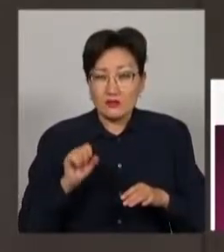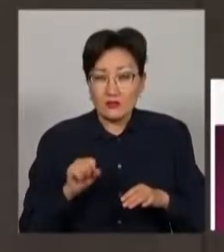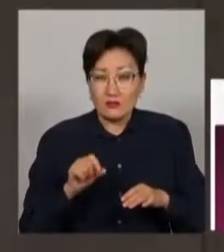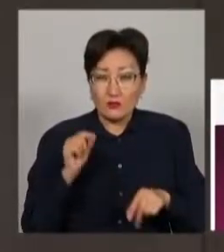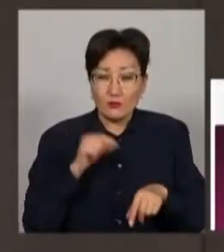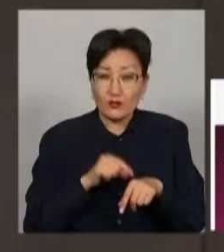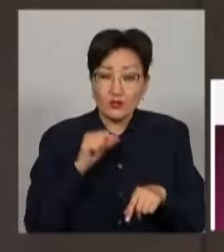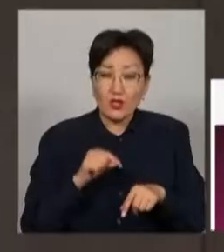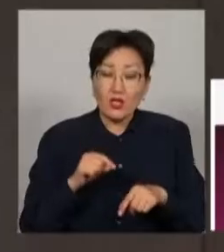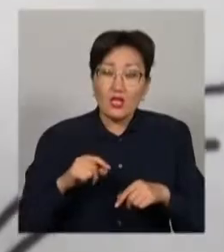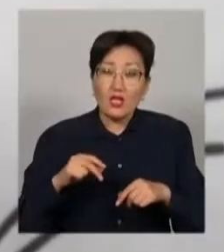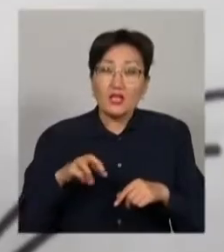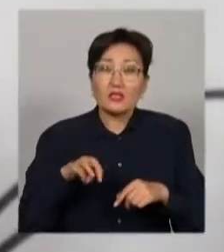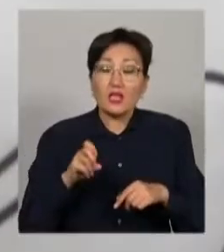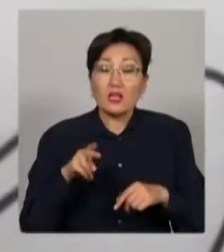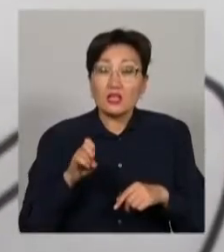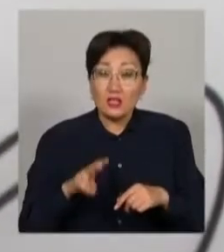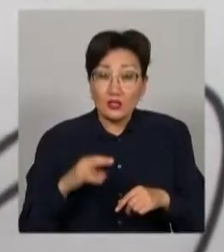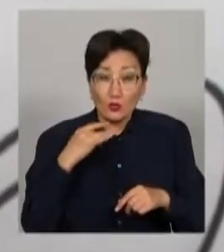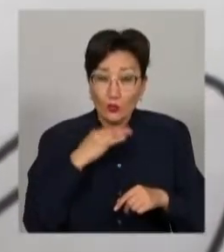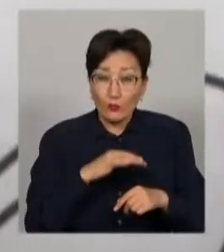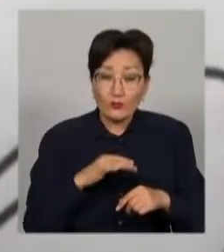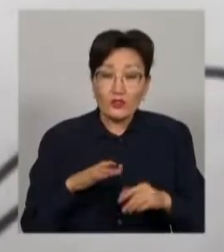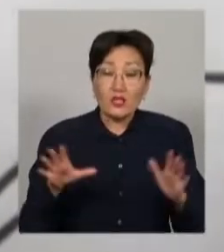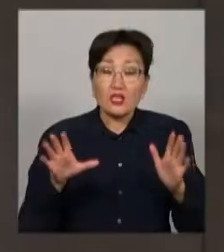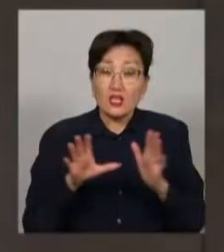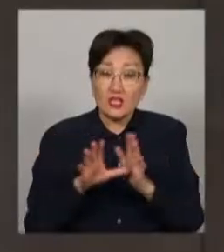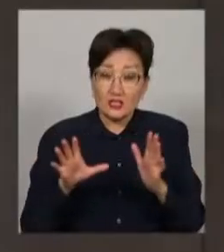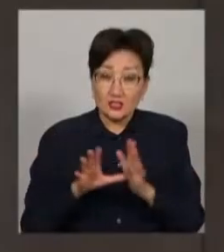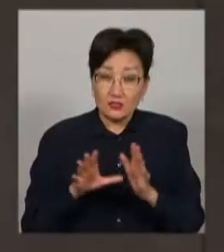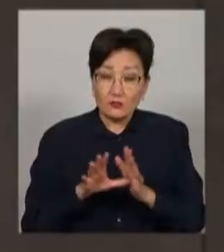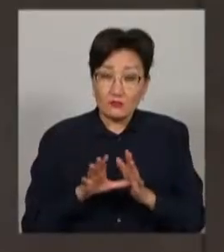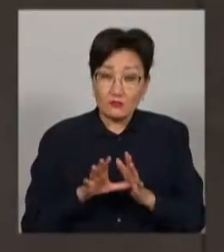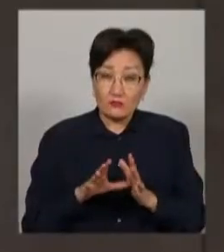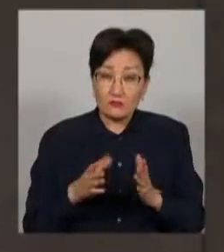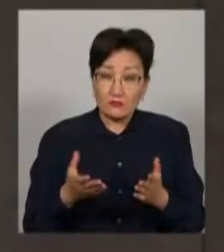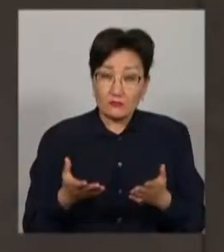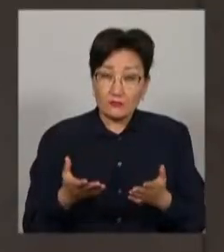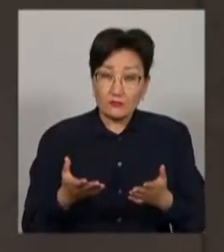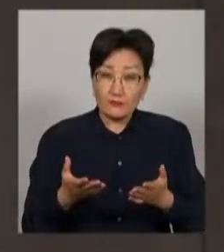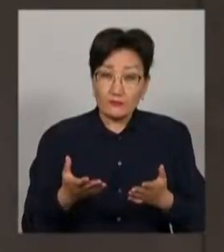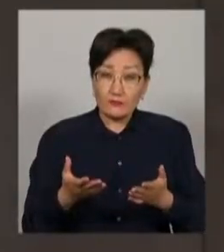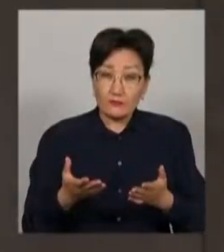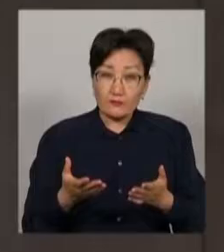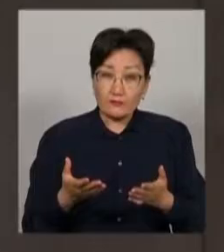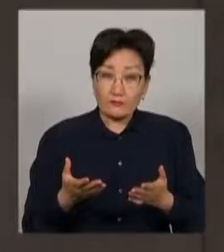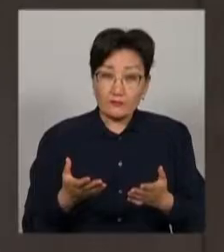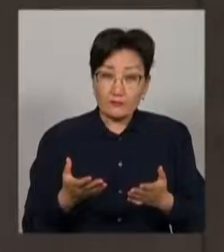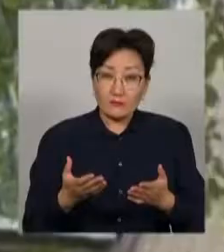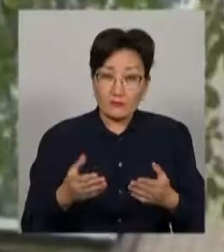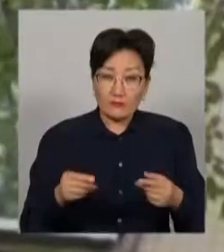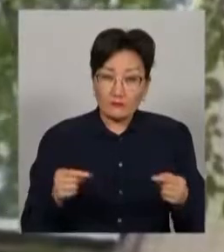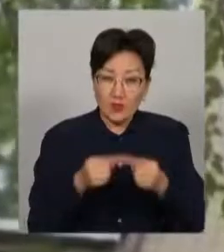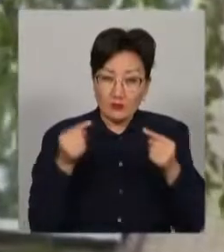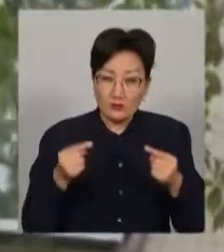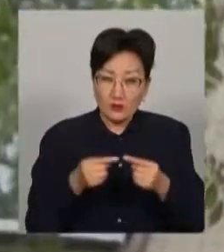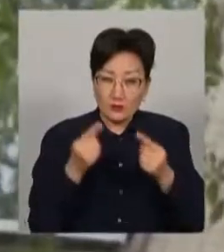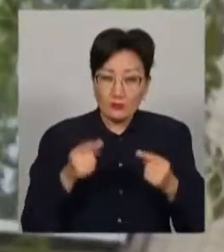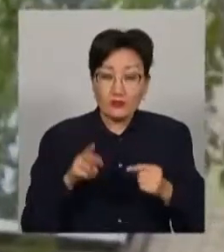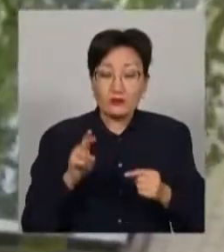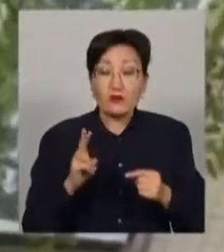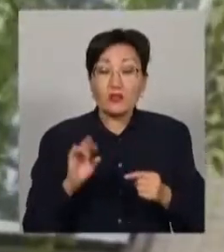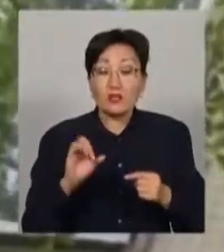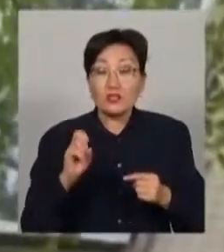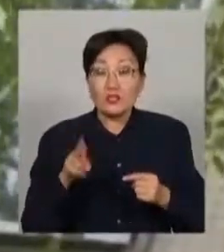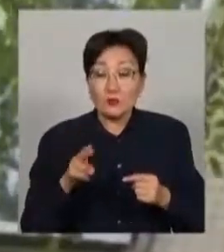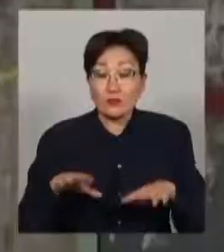Сосын таракандардан да құтыла алмаймыз. Светтер дегенің, электрика дегенің вообще нетіп тұрады ғой, жарқ-жарқ етіп. Ал пәтер иелері